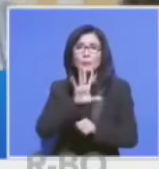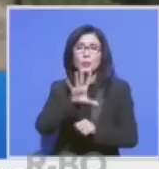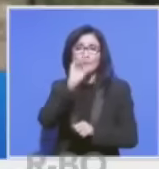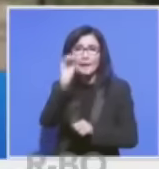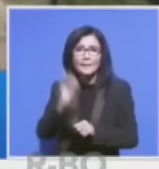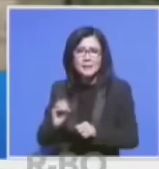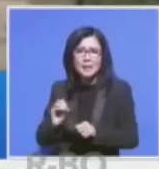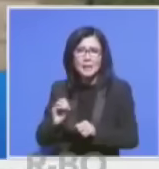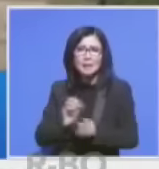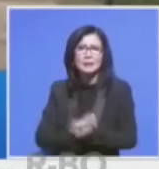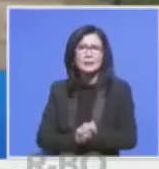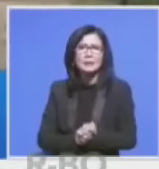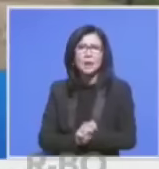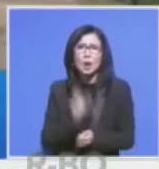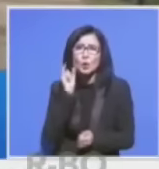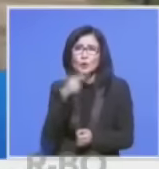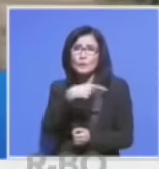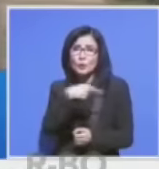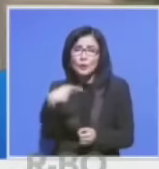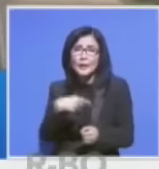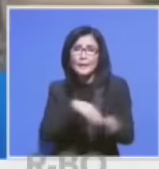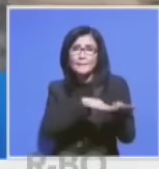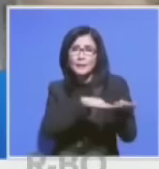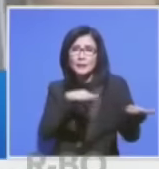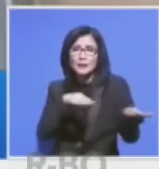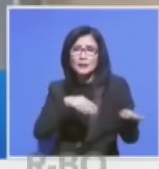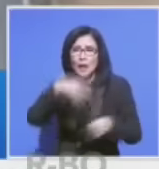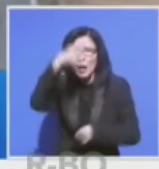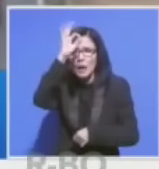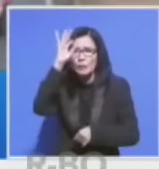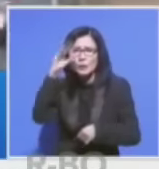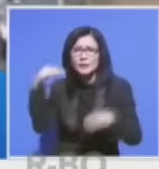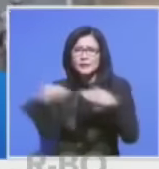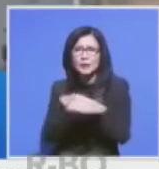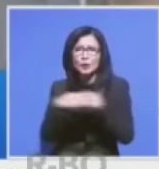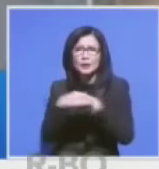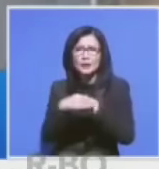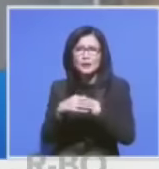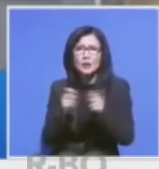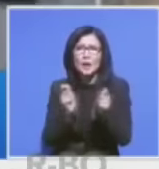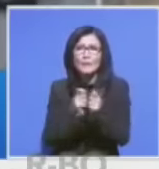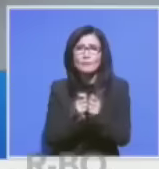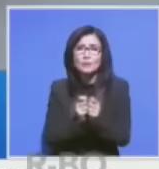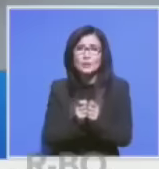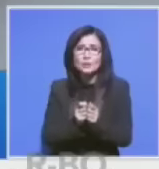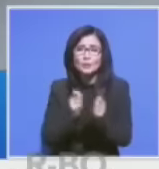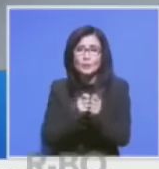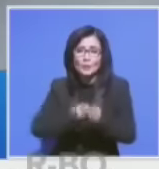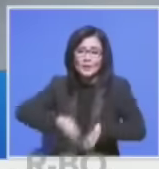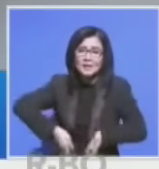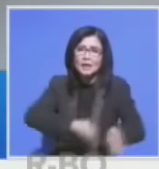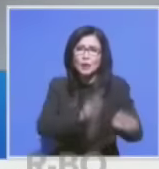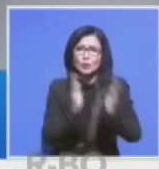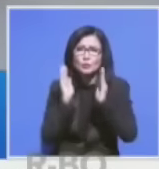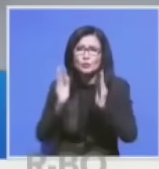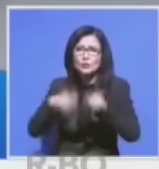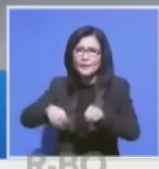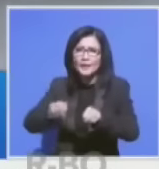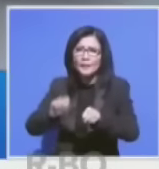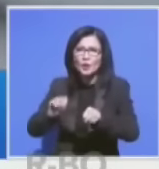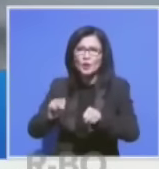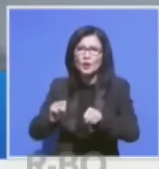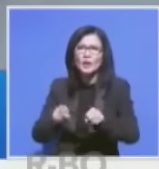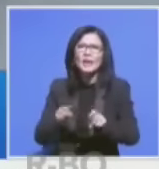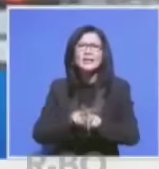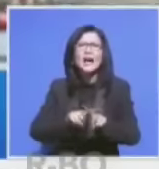35%. Untuk mengurai kepadatan, Ditlantas Polda Metro Jaya kemudian membuat jalur khusus untuk sepeda motor. Sayangnya,